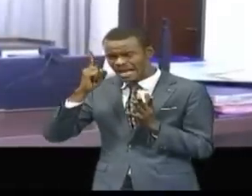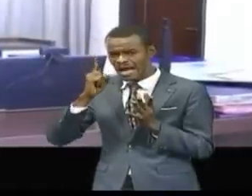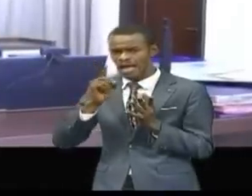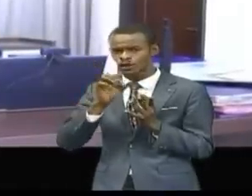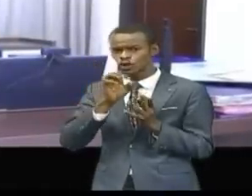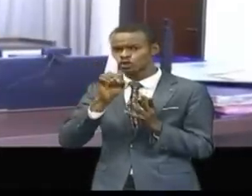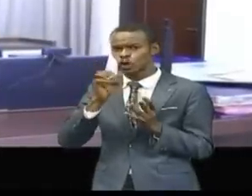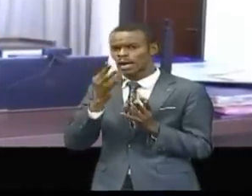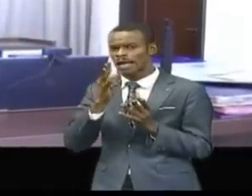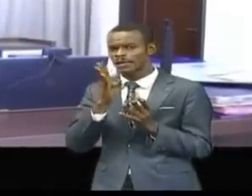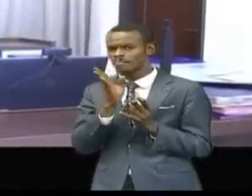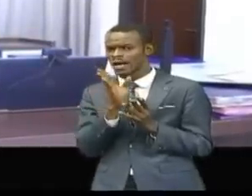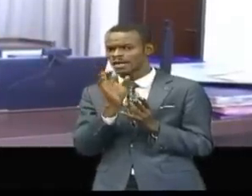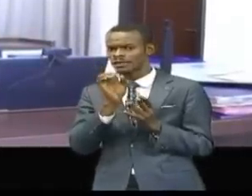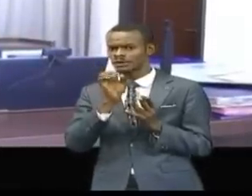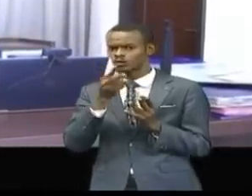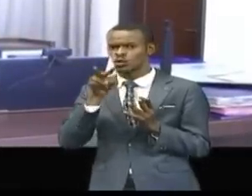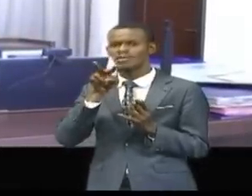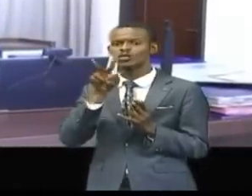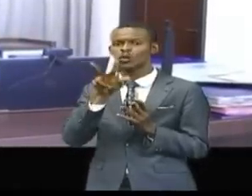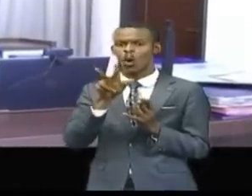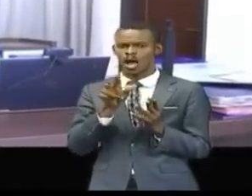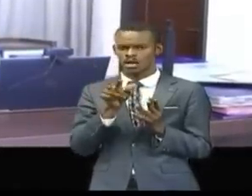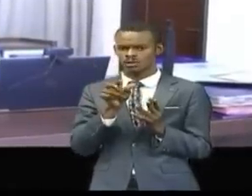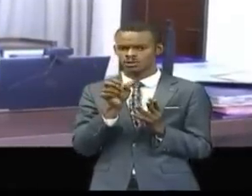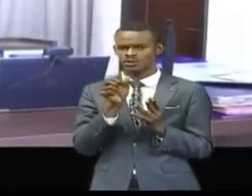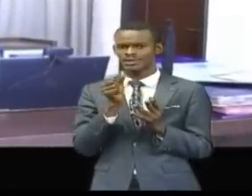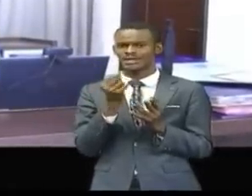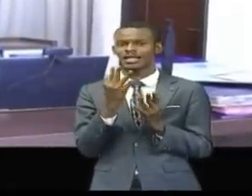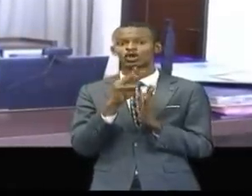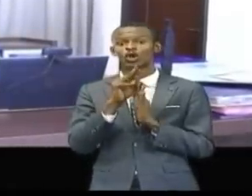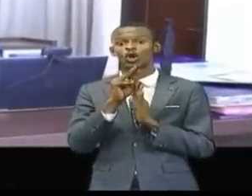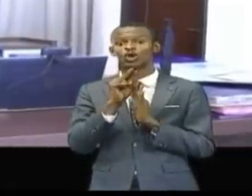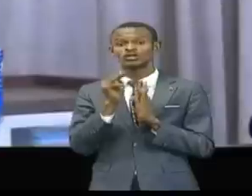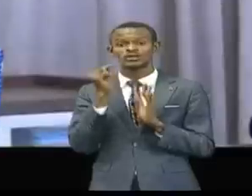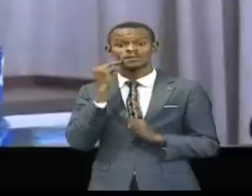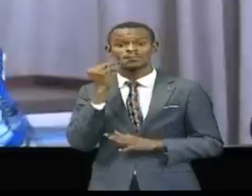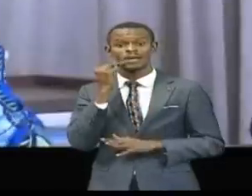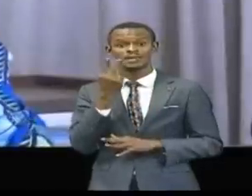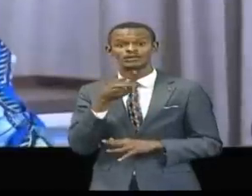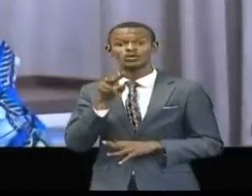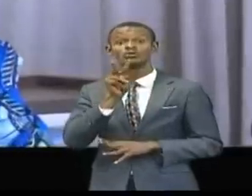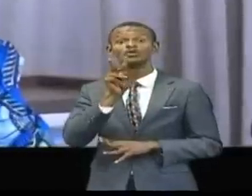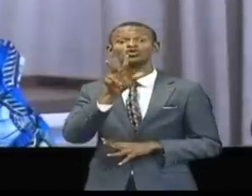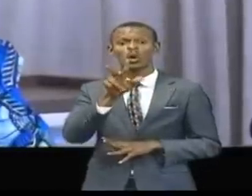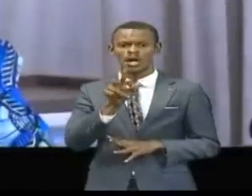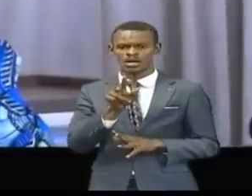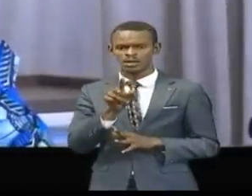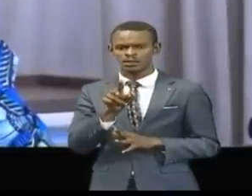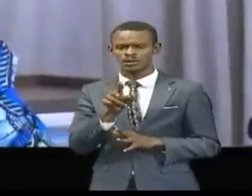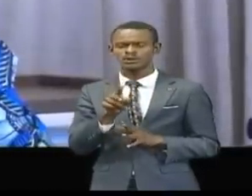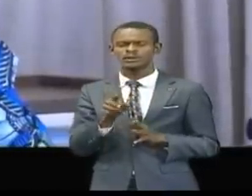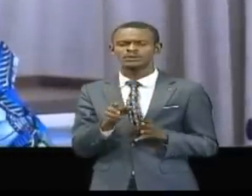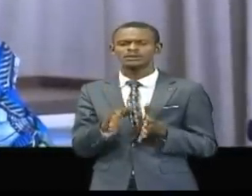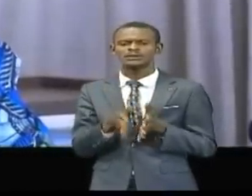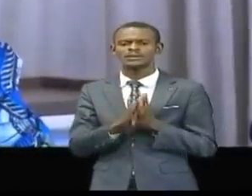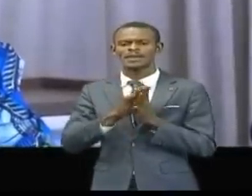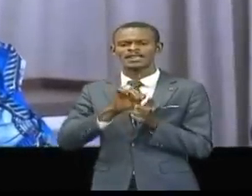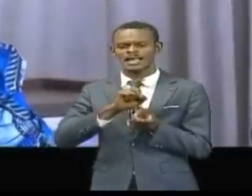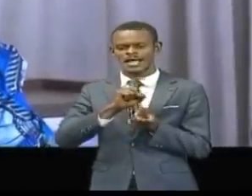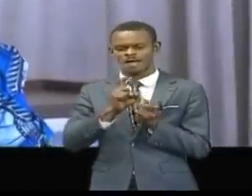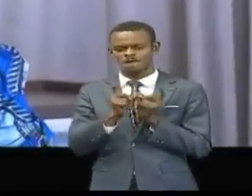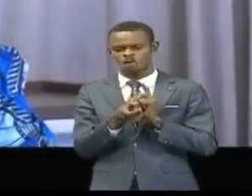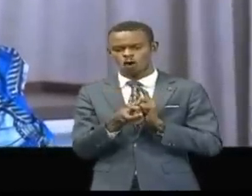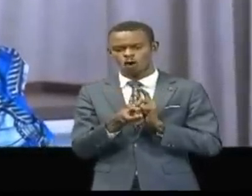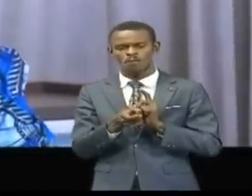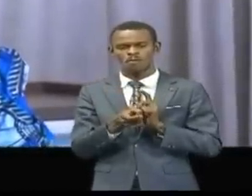004/2003 du 14 mars 2003 portant réforme de procédure fiscale. Il a